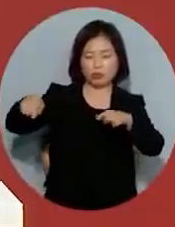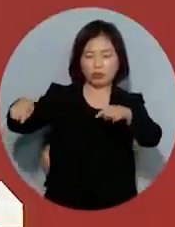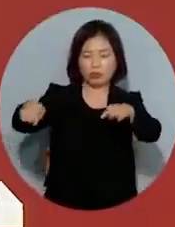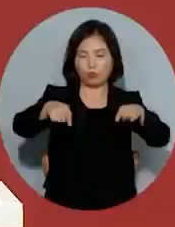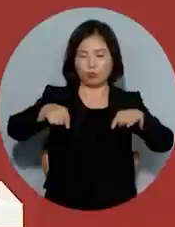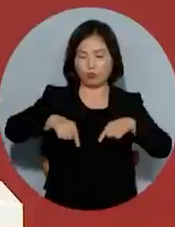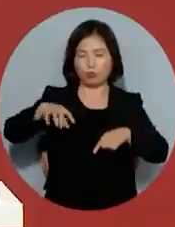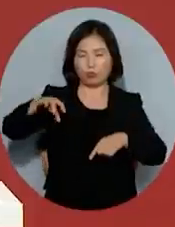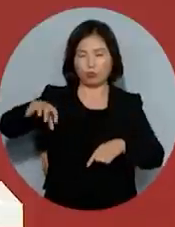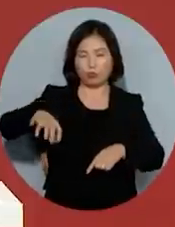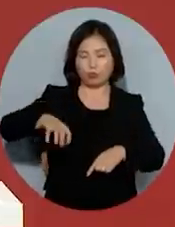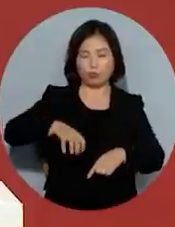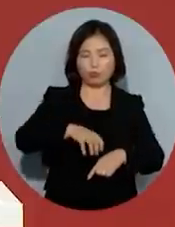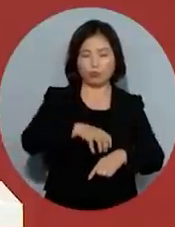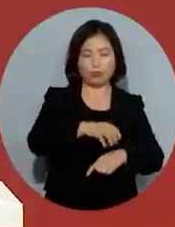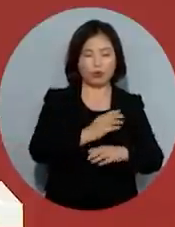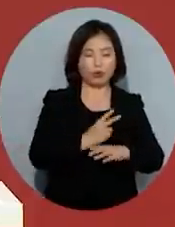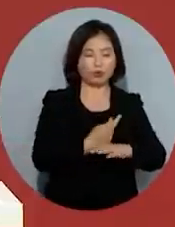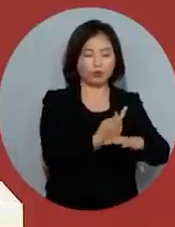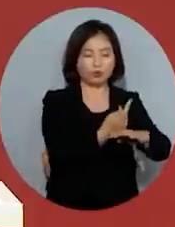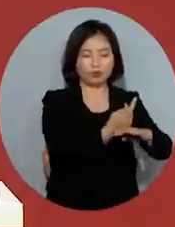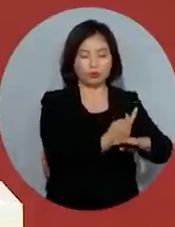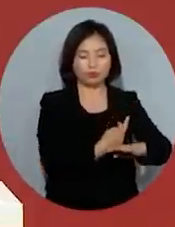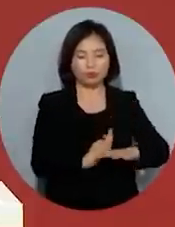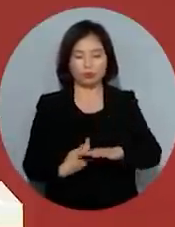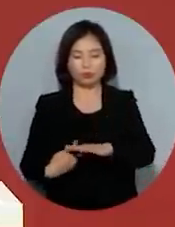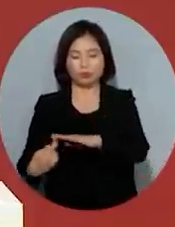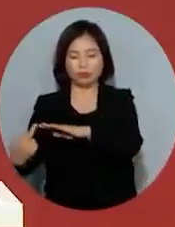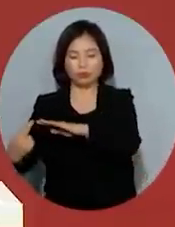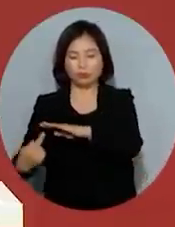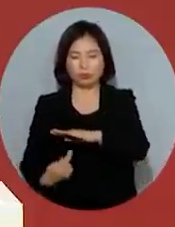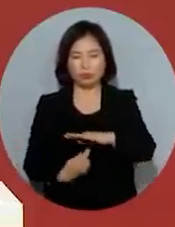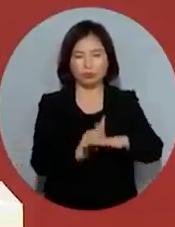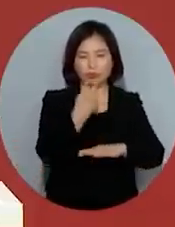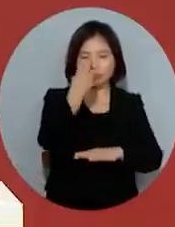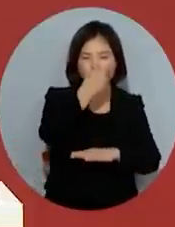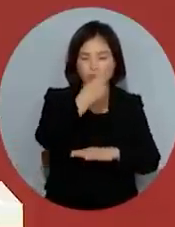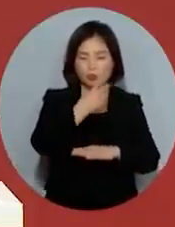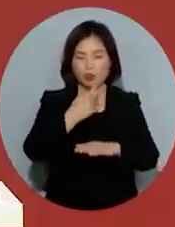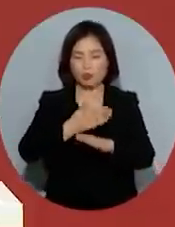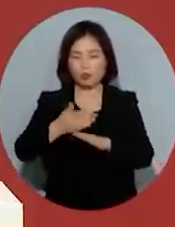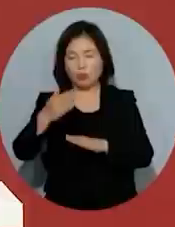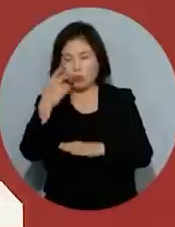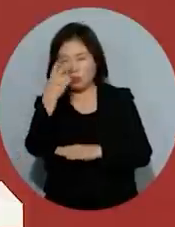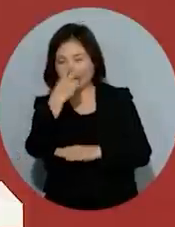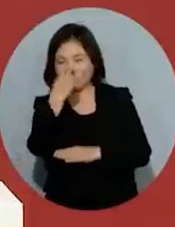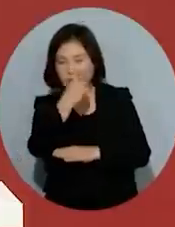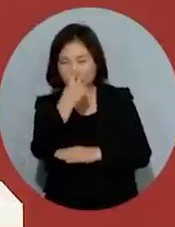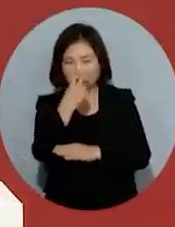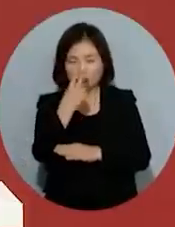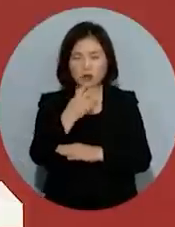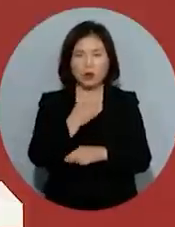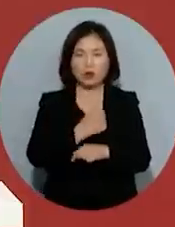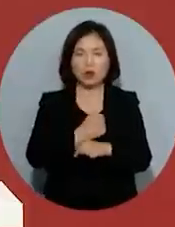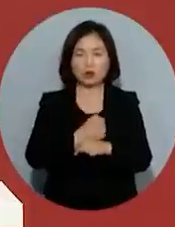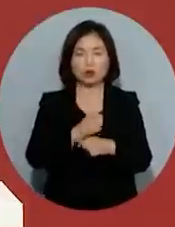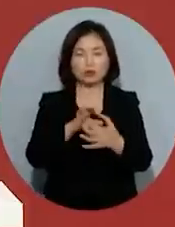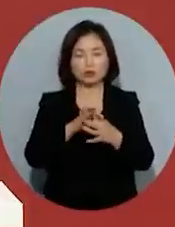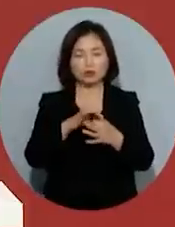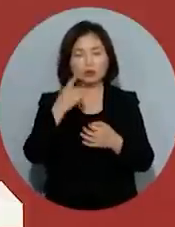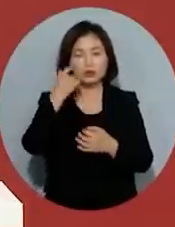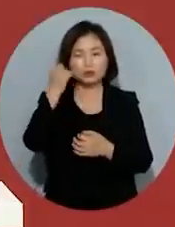그 운항을 하고 모니터를 하면서 북핵을 감시하고 하는 부분에 대해서는